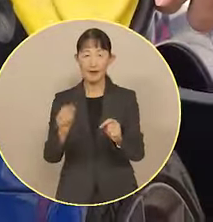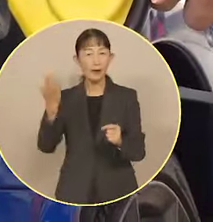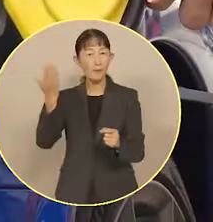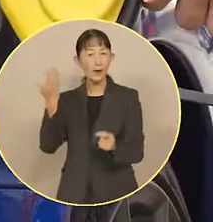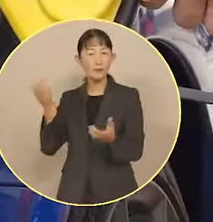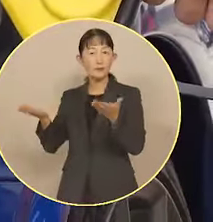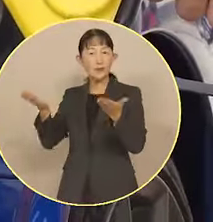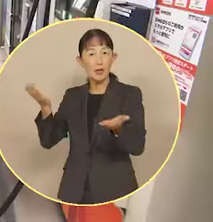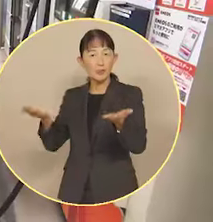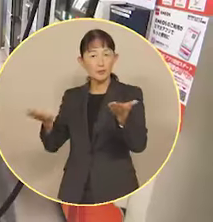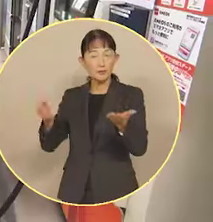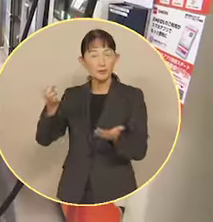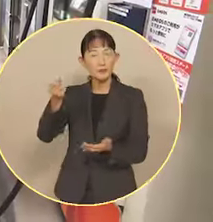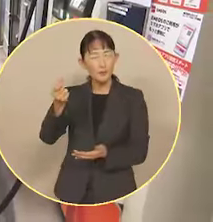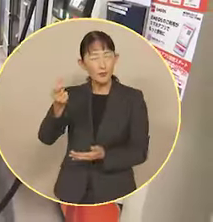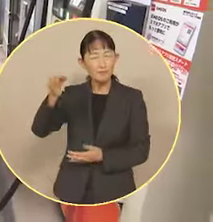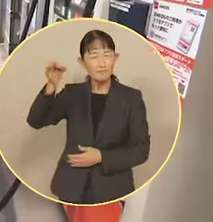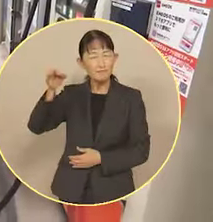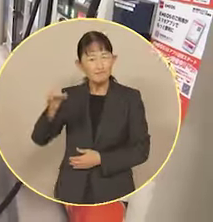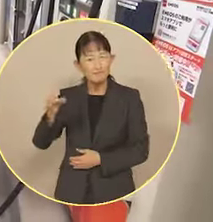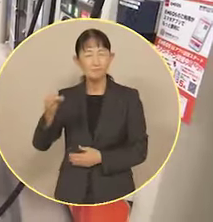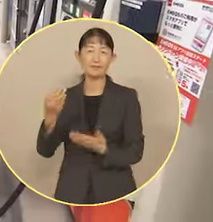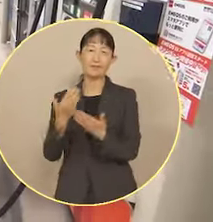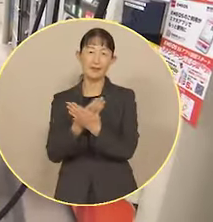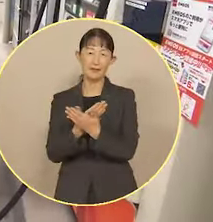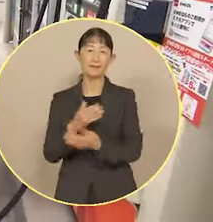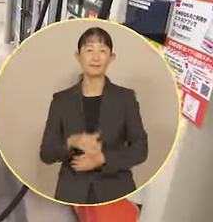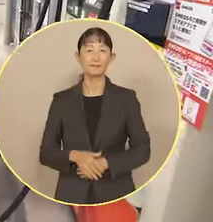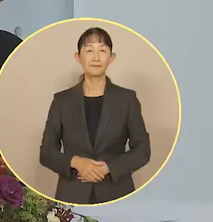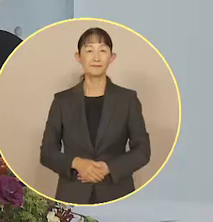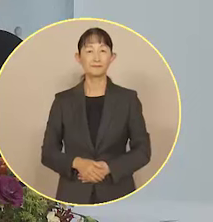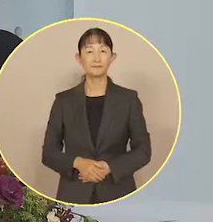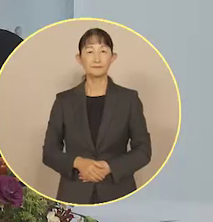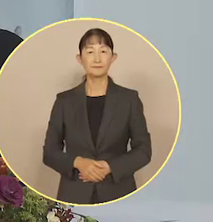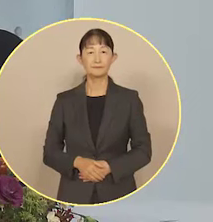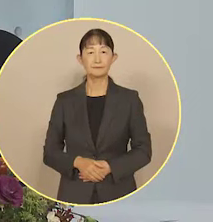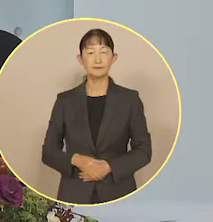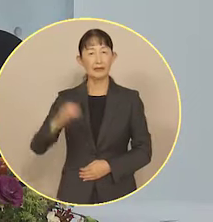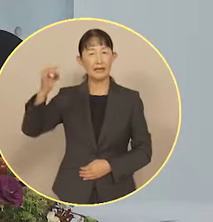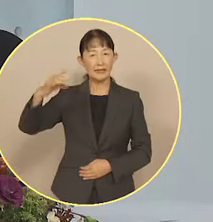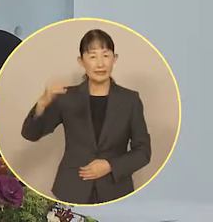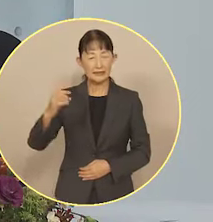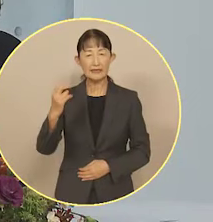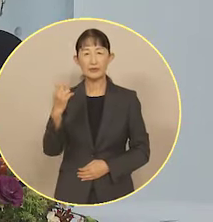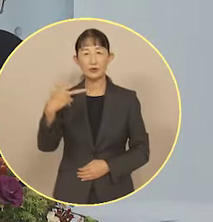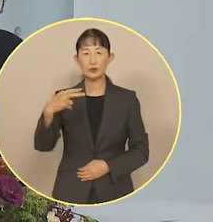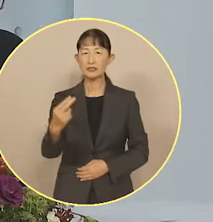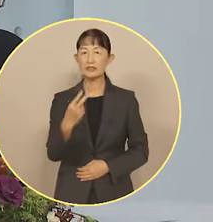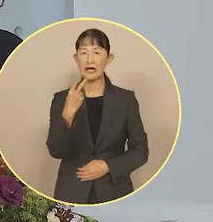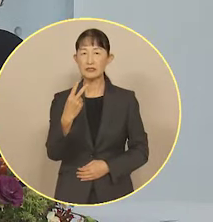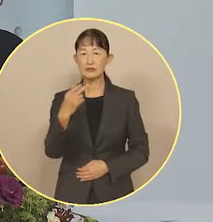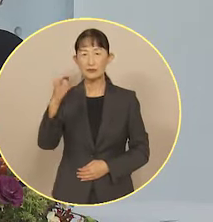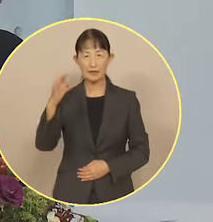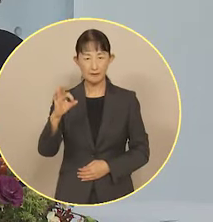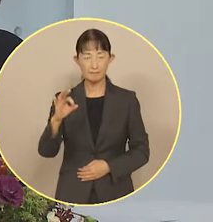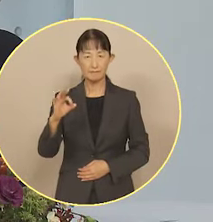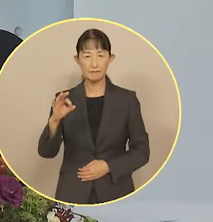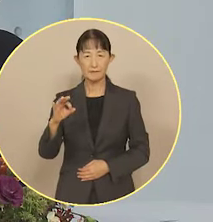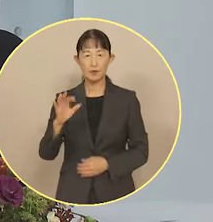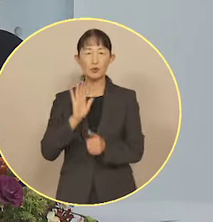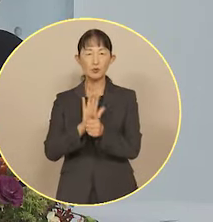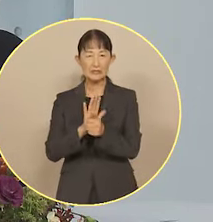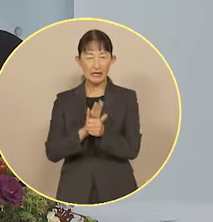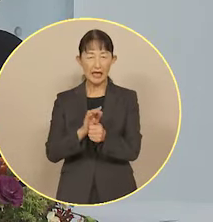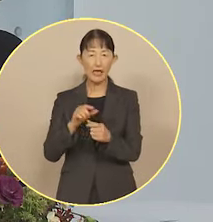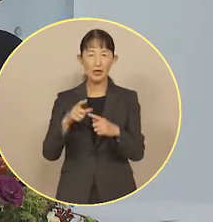比べて若干あの価格が引き下げられていますま電気代都市ガス台あの支援は